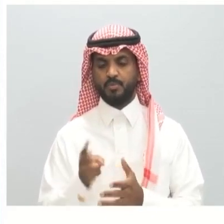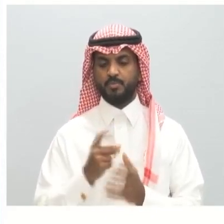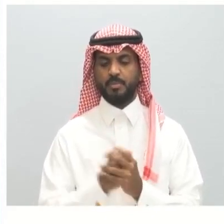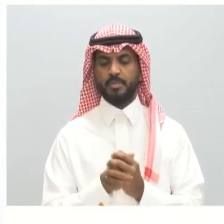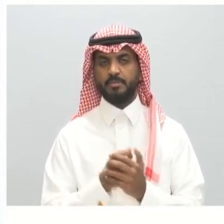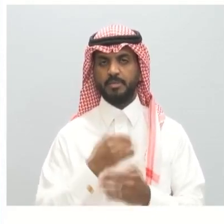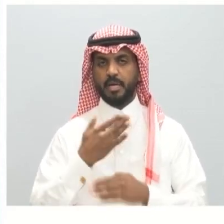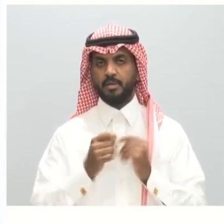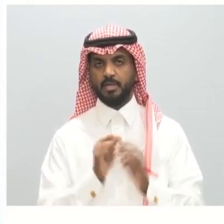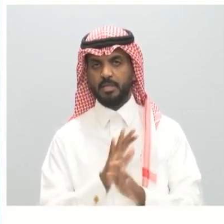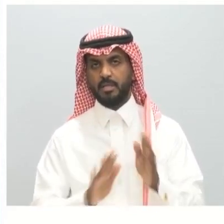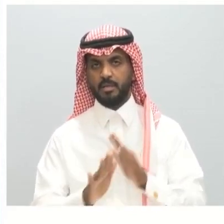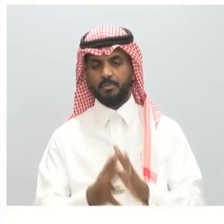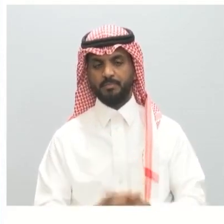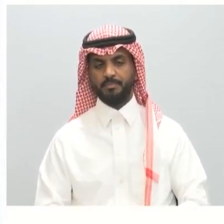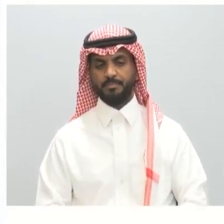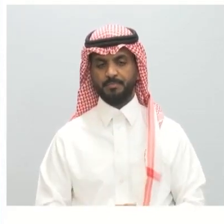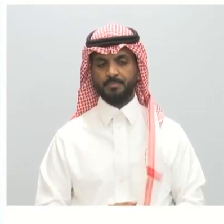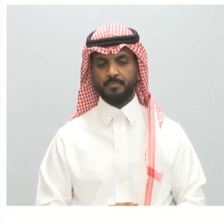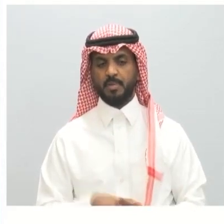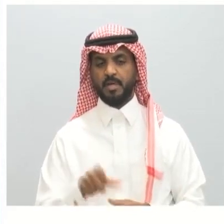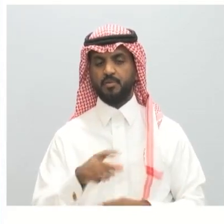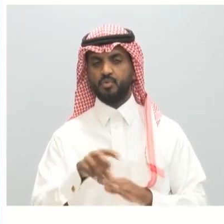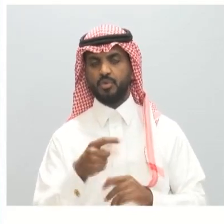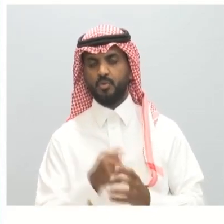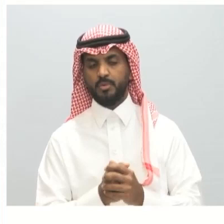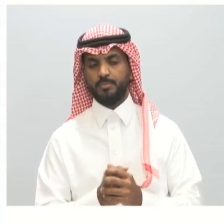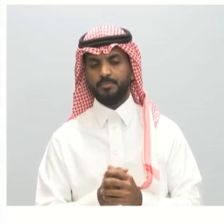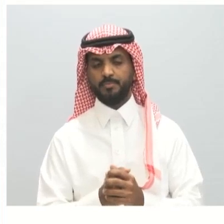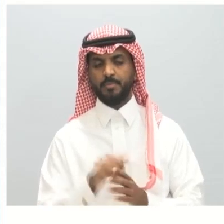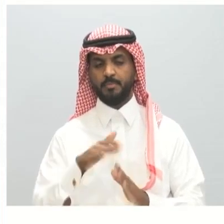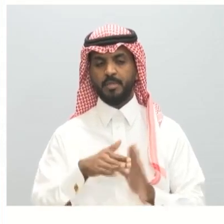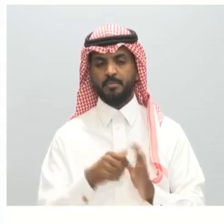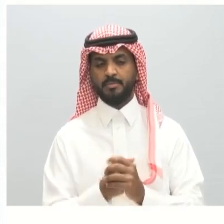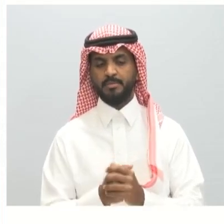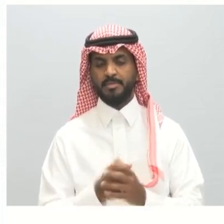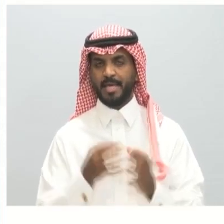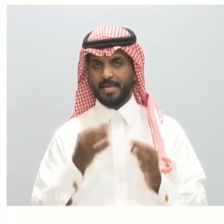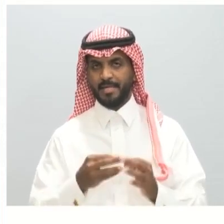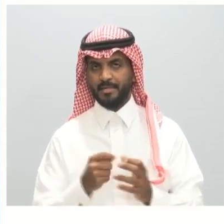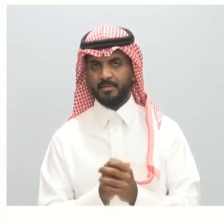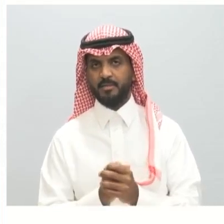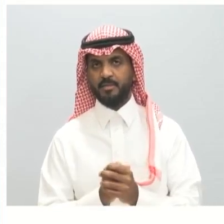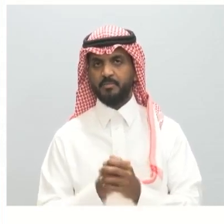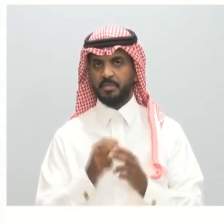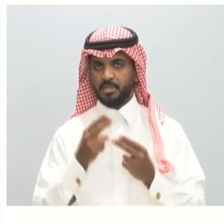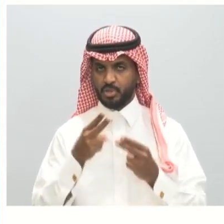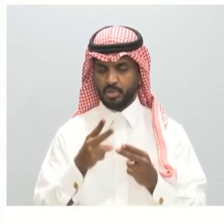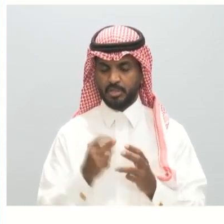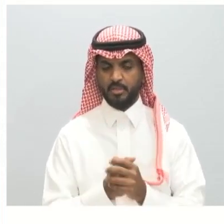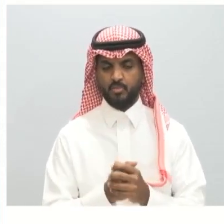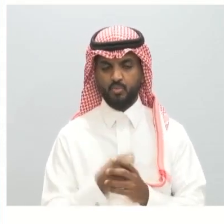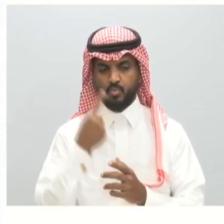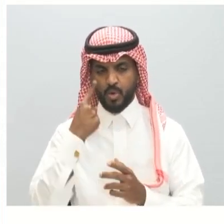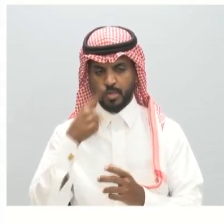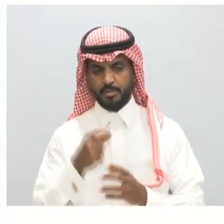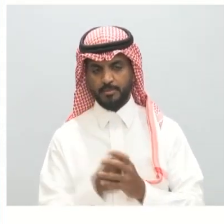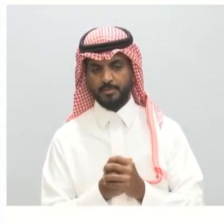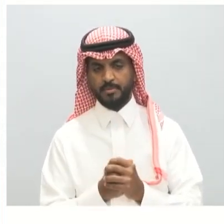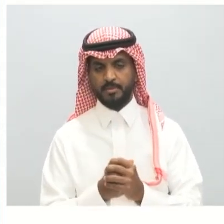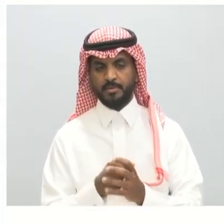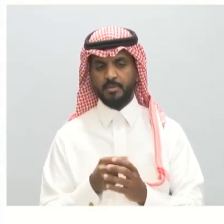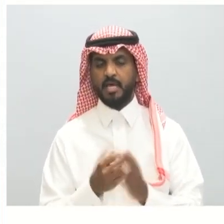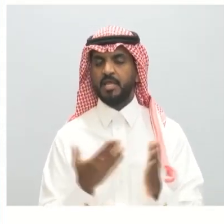وضعنا لبن تحرك الى الامام هذا الجزء الاول من البرنامج تاكد من تشغيله ومعاينه